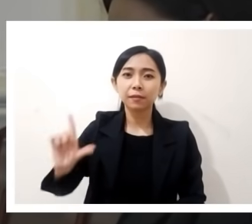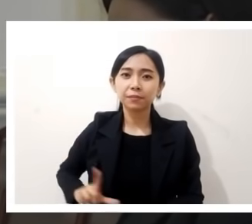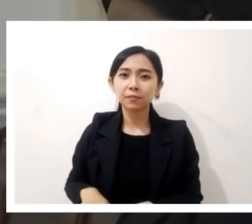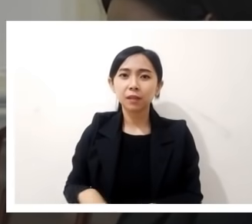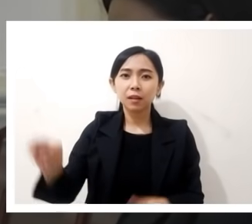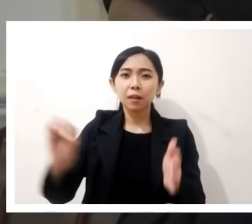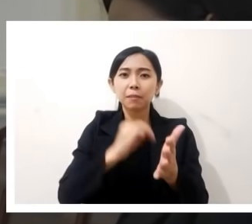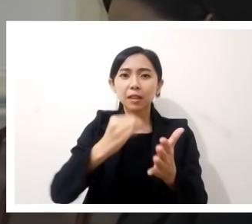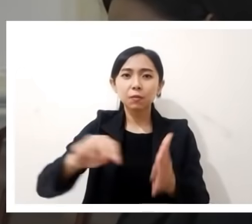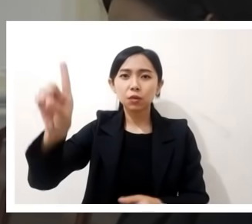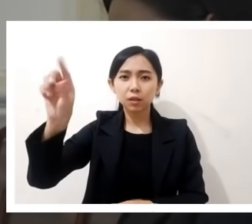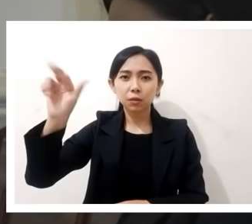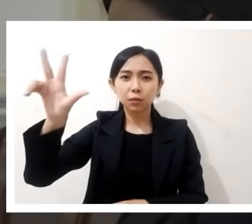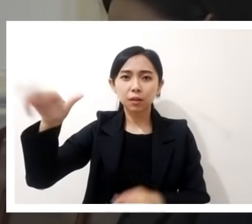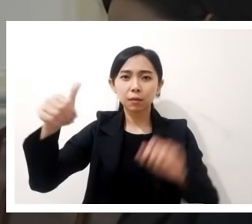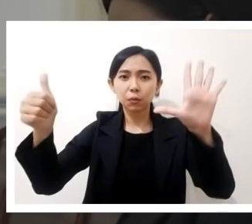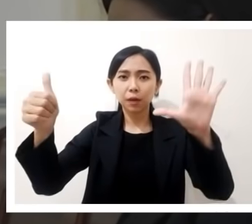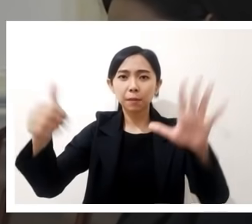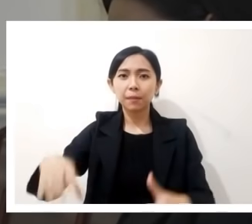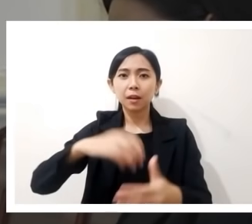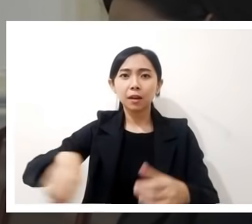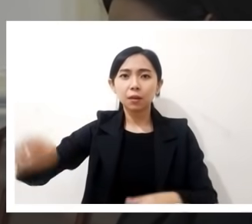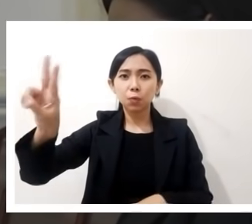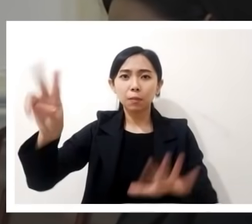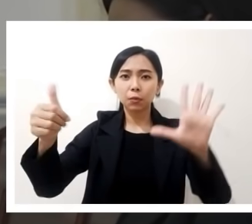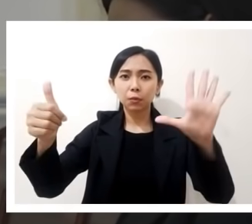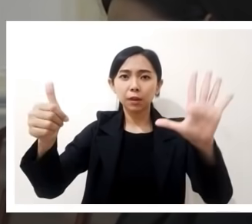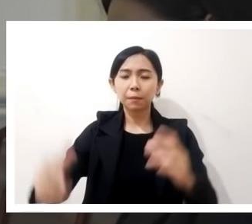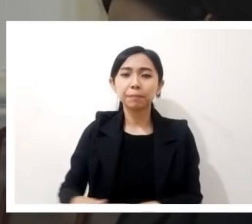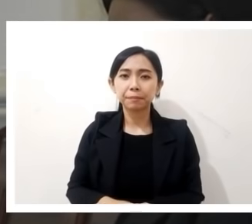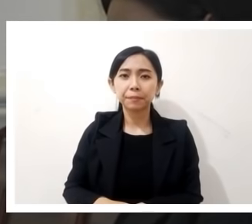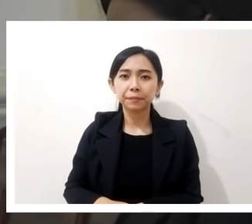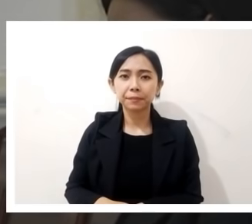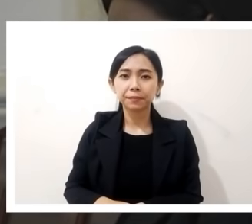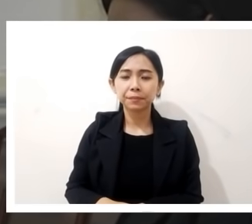dari Mazmur 136 ayat 26 berkata,